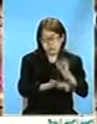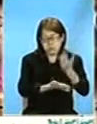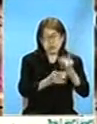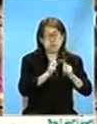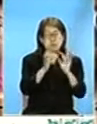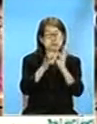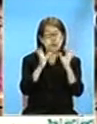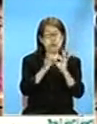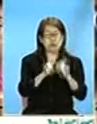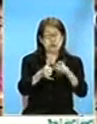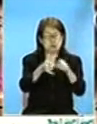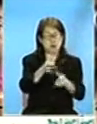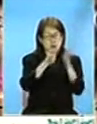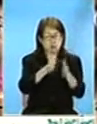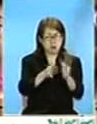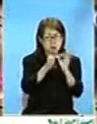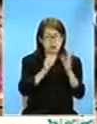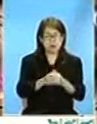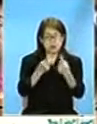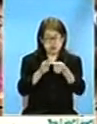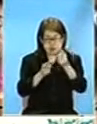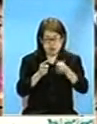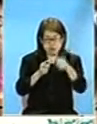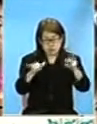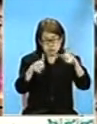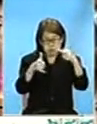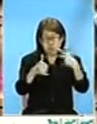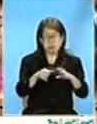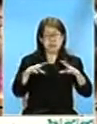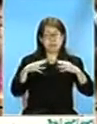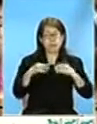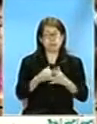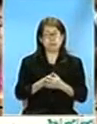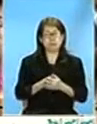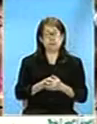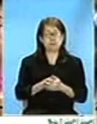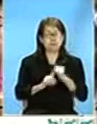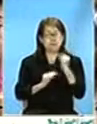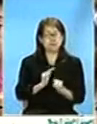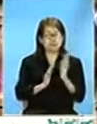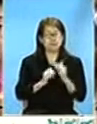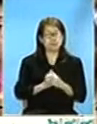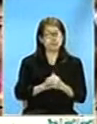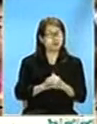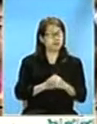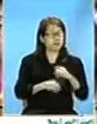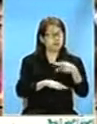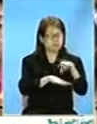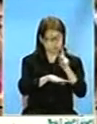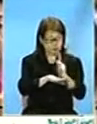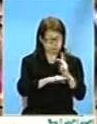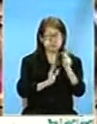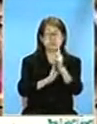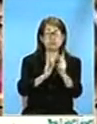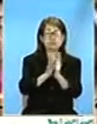แต่ในทางหลักการมันรับกันไม่ได้แล้วมันจบกันไม่ได้ท่านประธานครับแต่ว่ารัฐธรรมนูญฉ